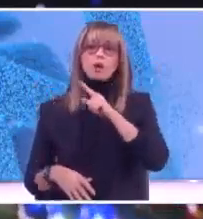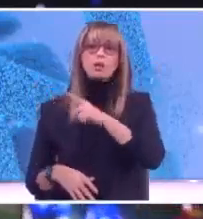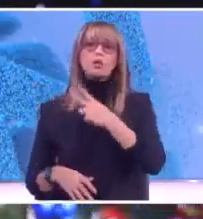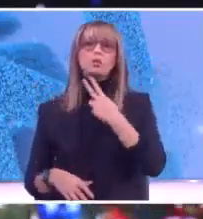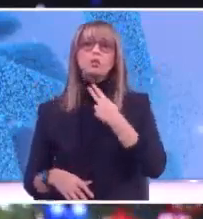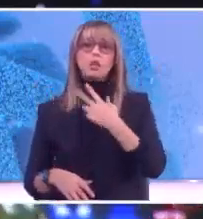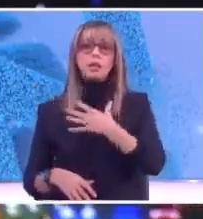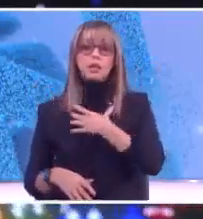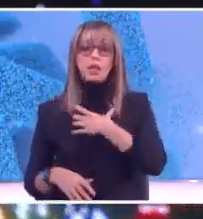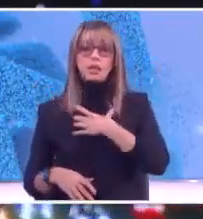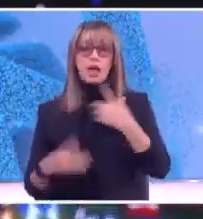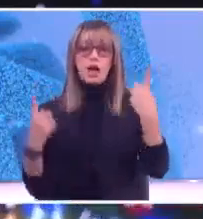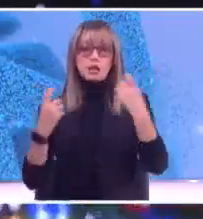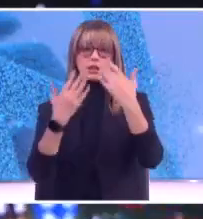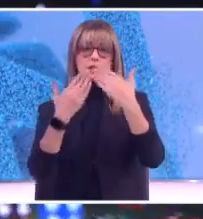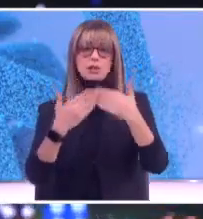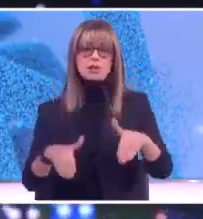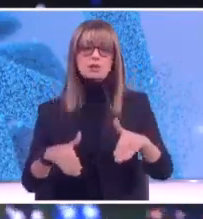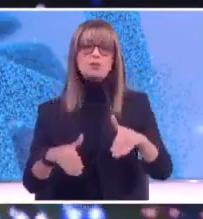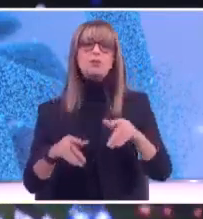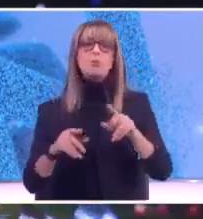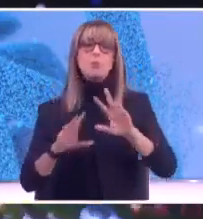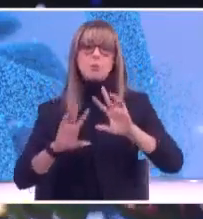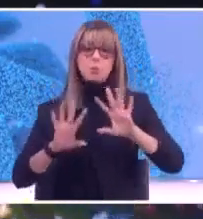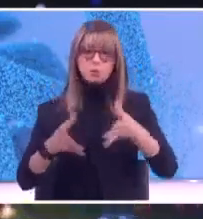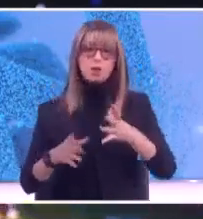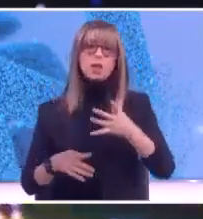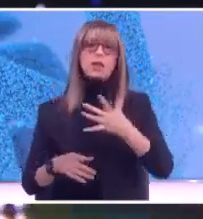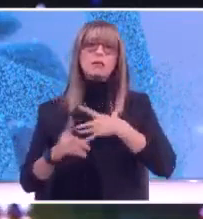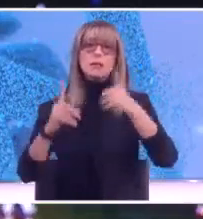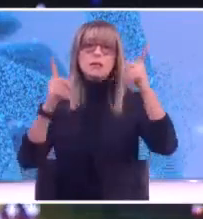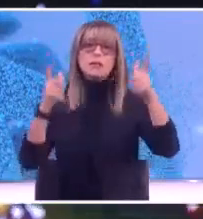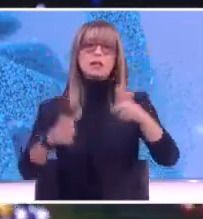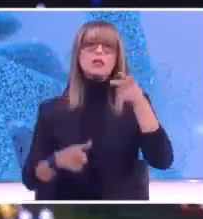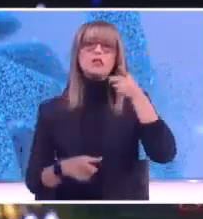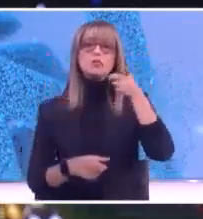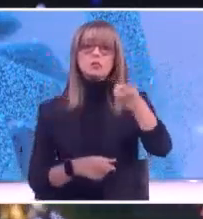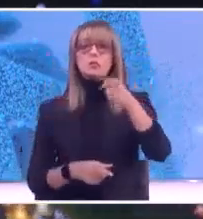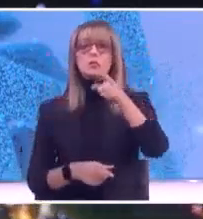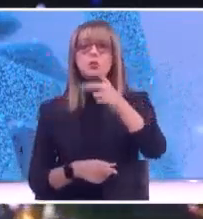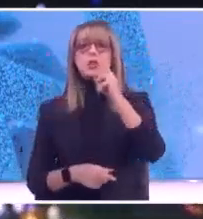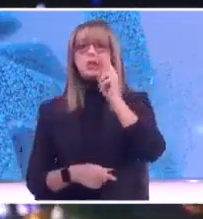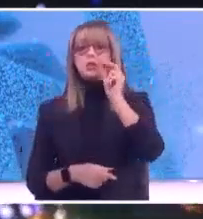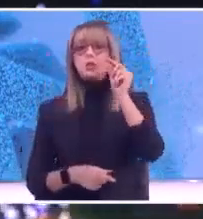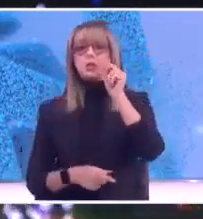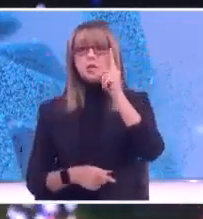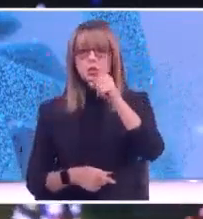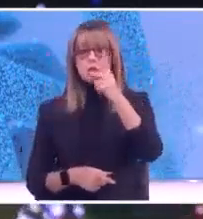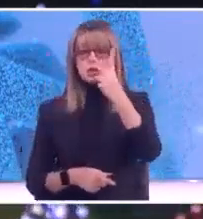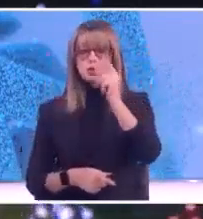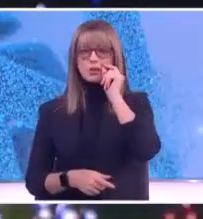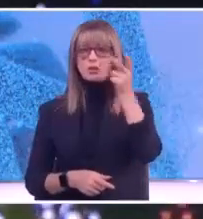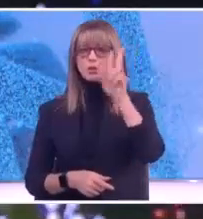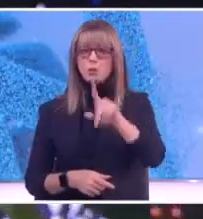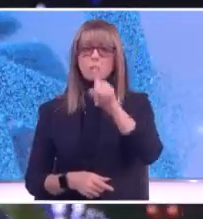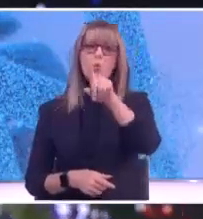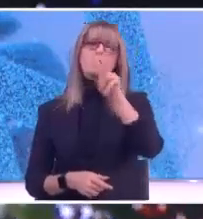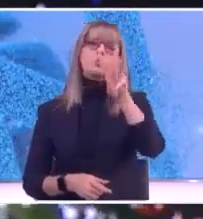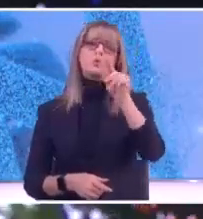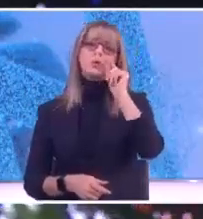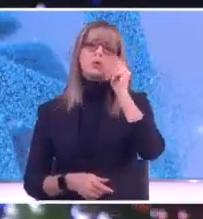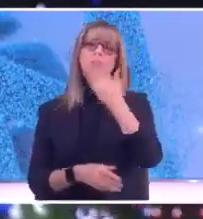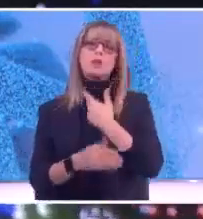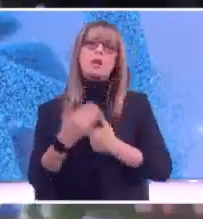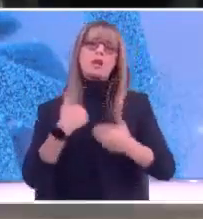kendi ateşkesini bozarak Bahmut kentini vurduğunu, 2 kişinin öldüğünü bildirdi. Saldırıda 13 kişi de yaralandı.